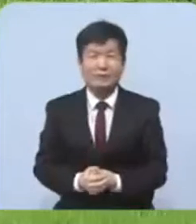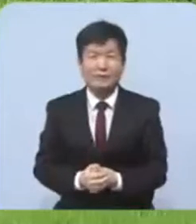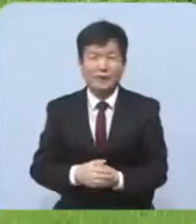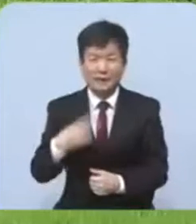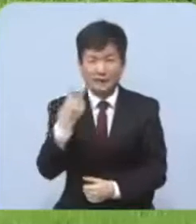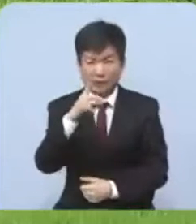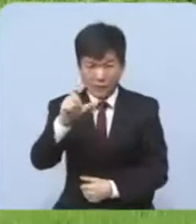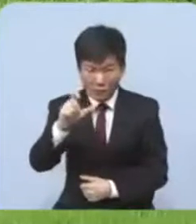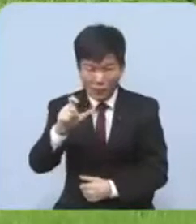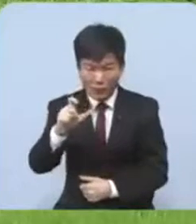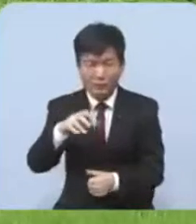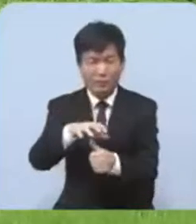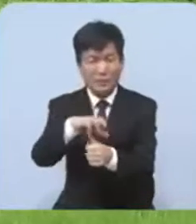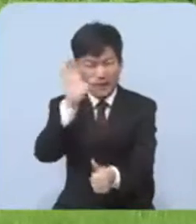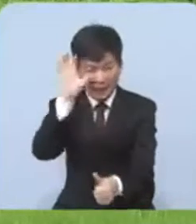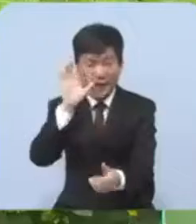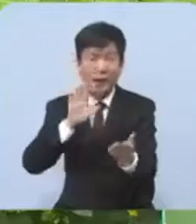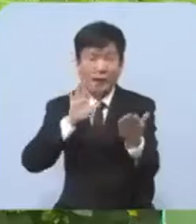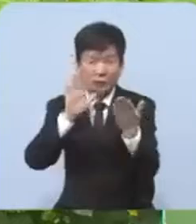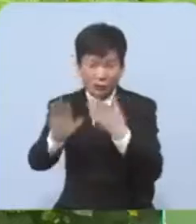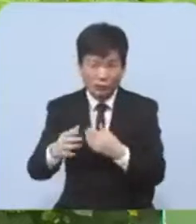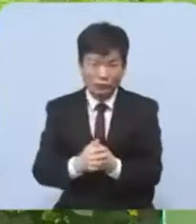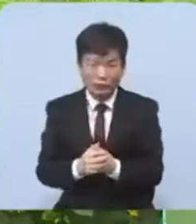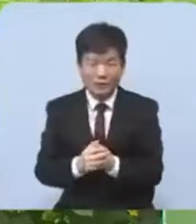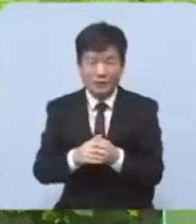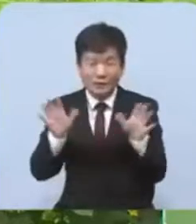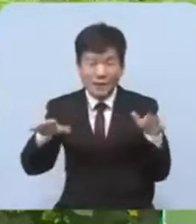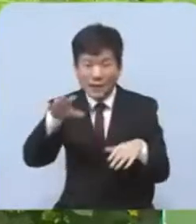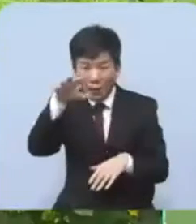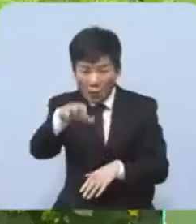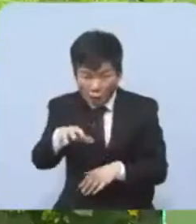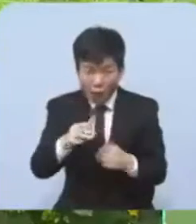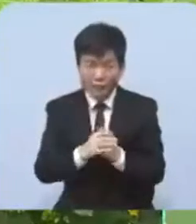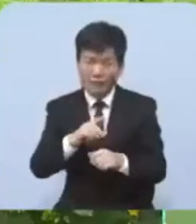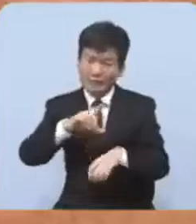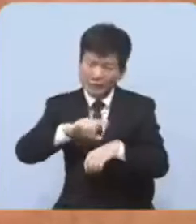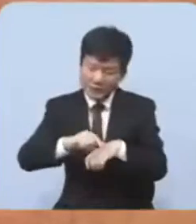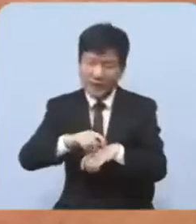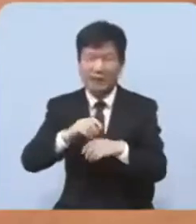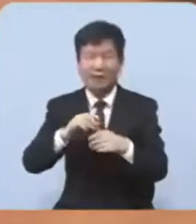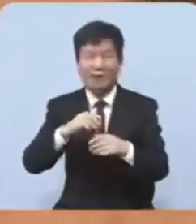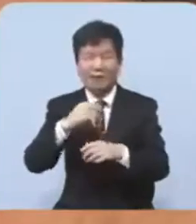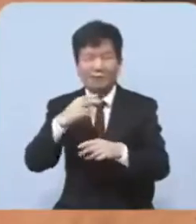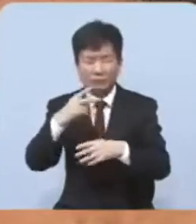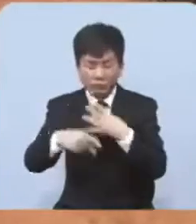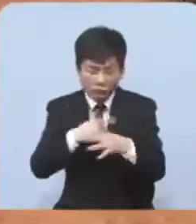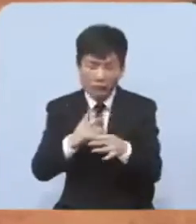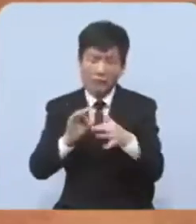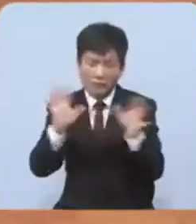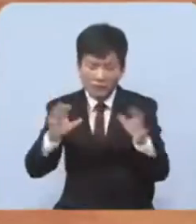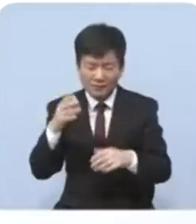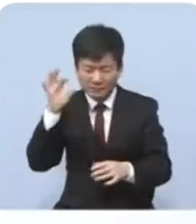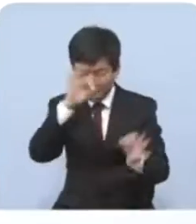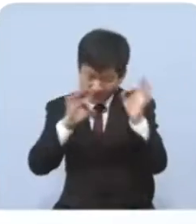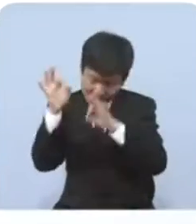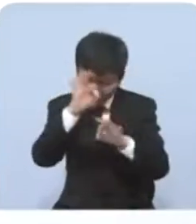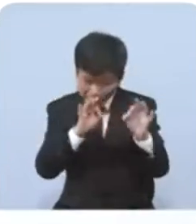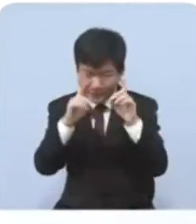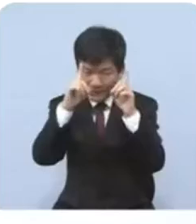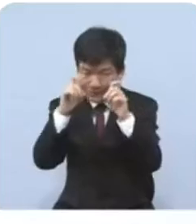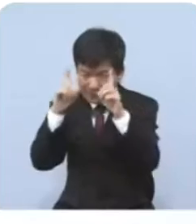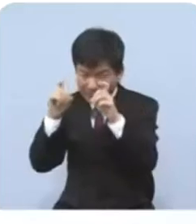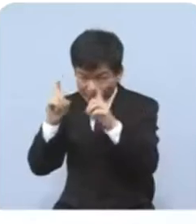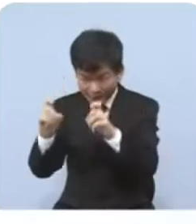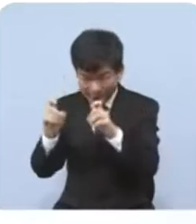2015년 자연의 첫 방사된 뒤 황 3가 있는 곳이면 시간과 계절에 상관없이 어디든 찾아 사진에 담아온